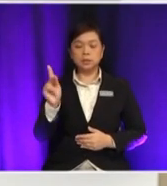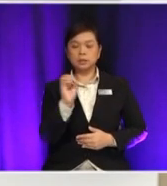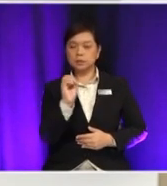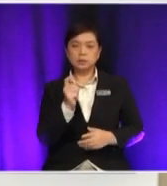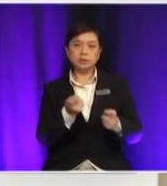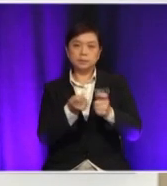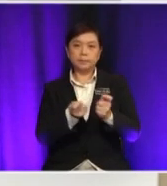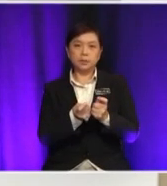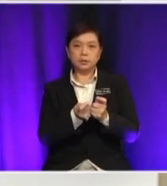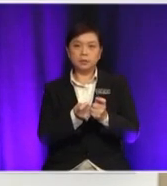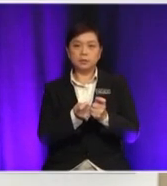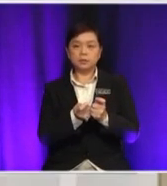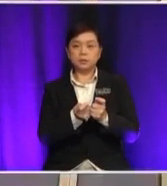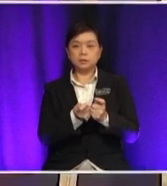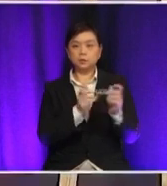ada satu oh